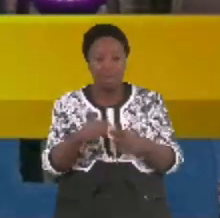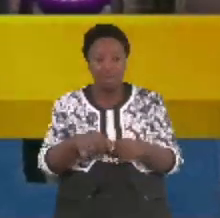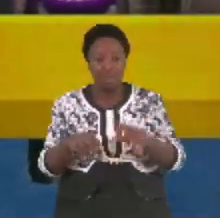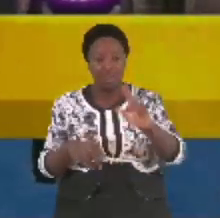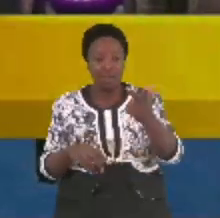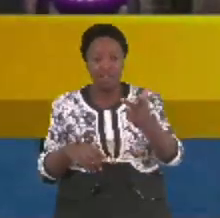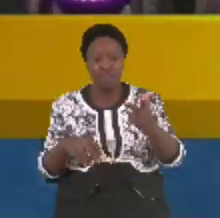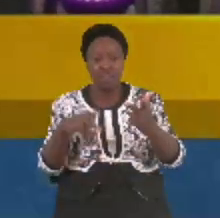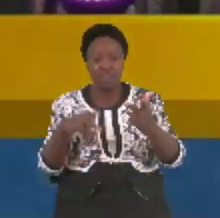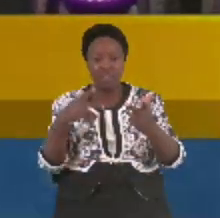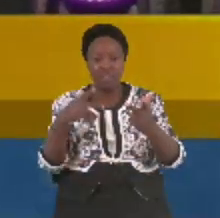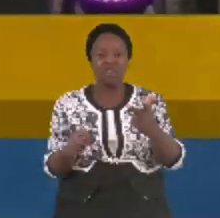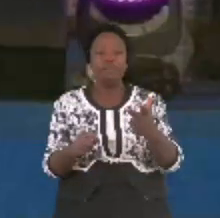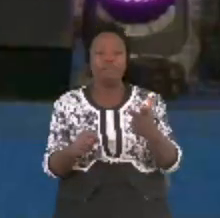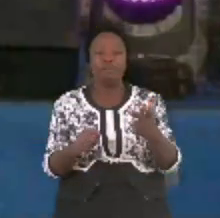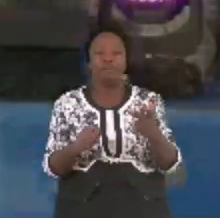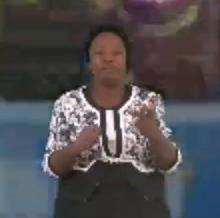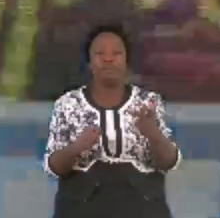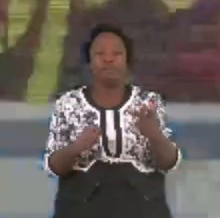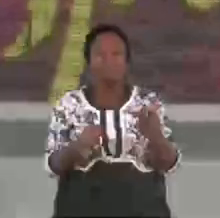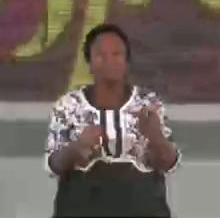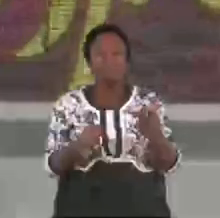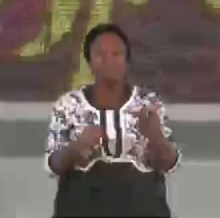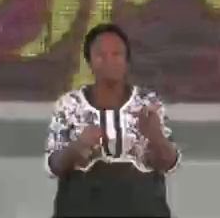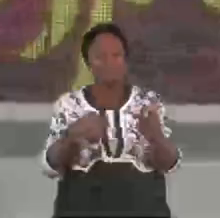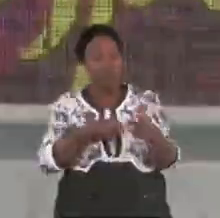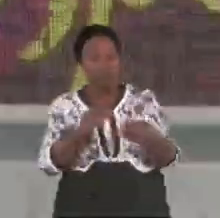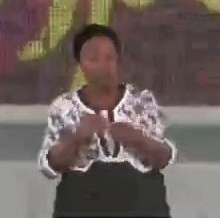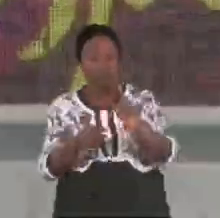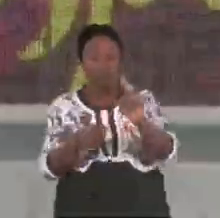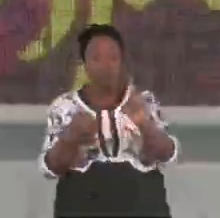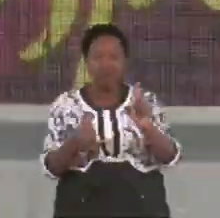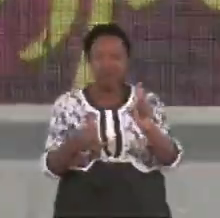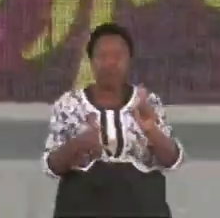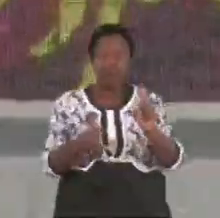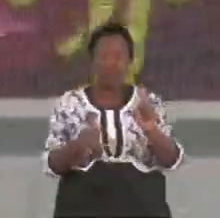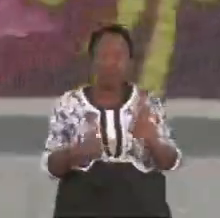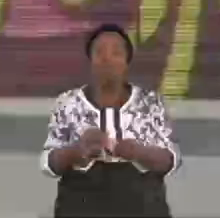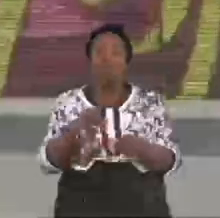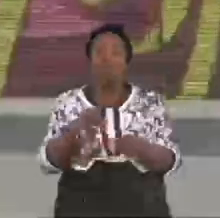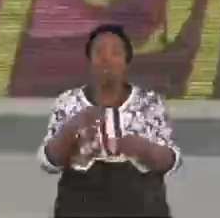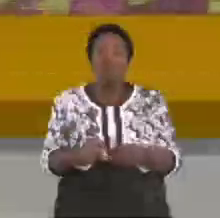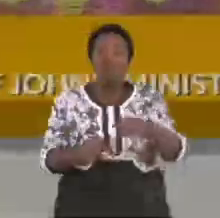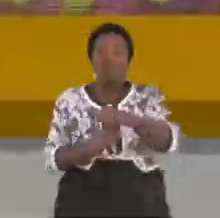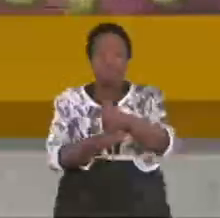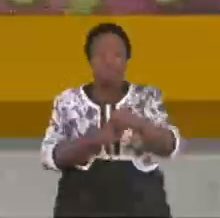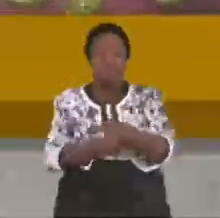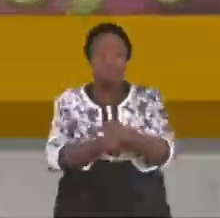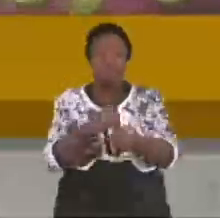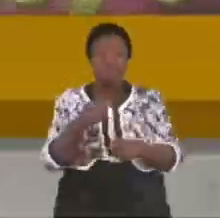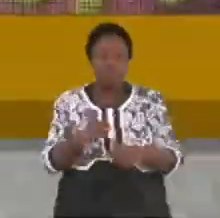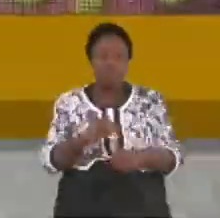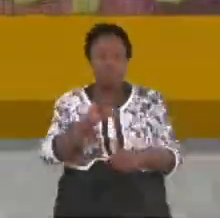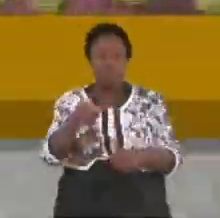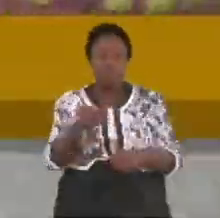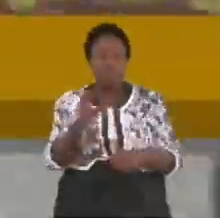la force ou la puissance des messages de Jean. Premier élément, le fondement du ministère